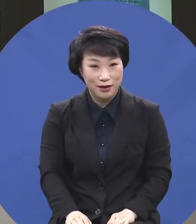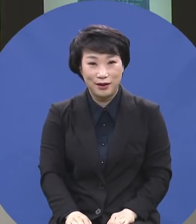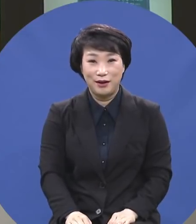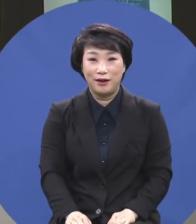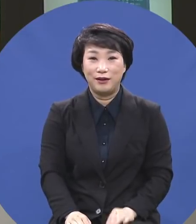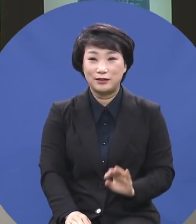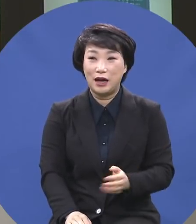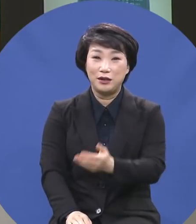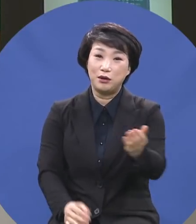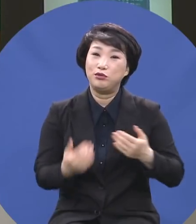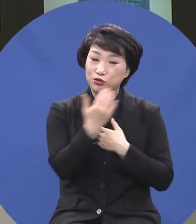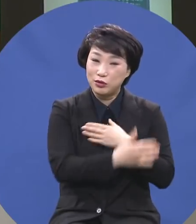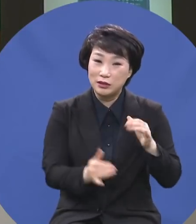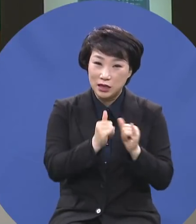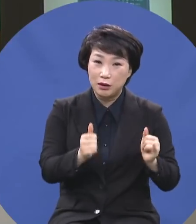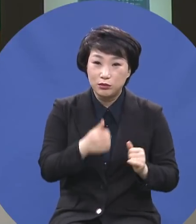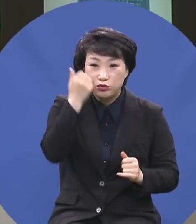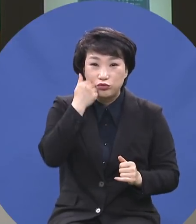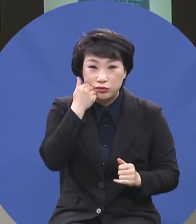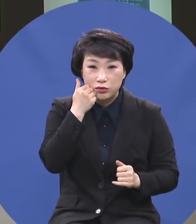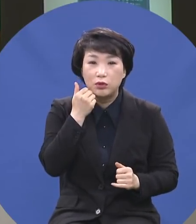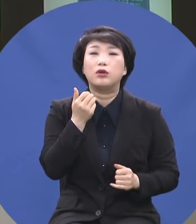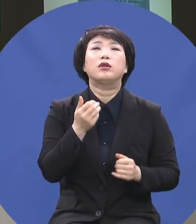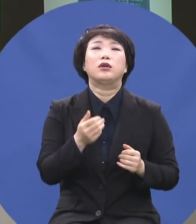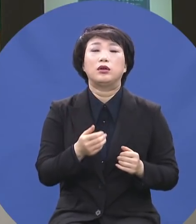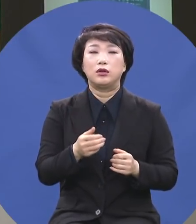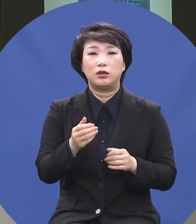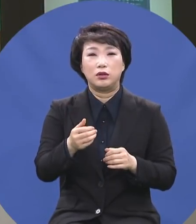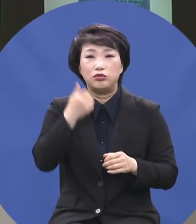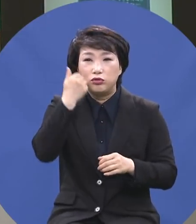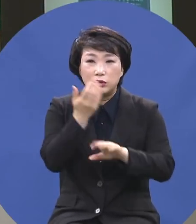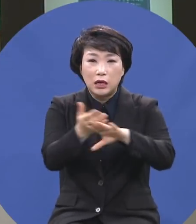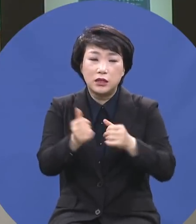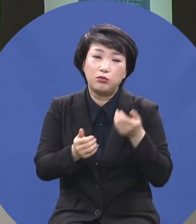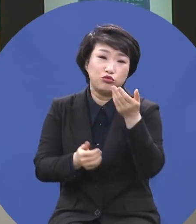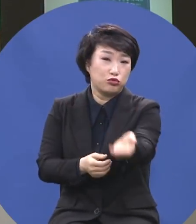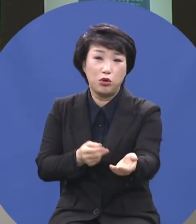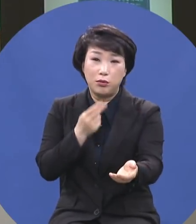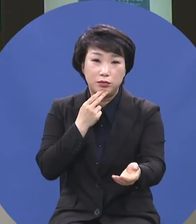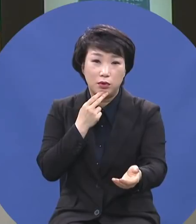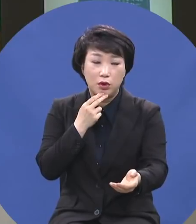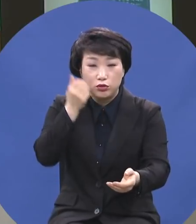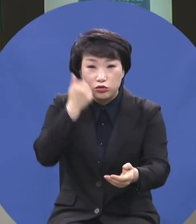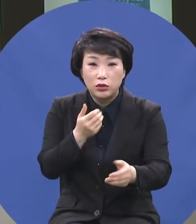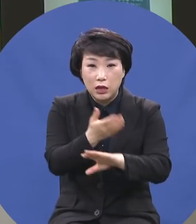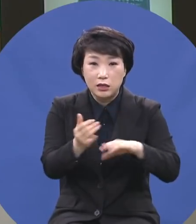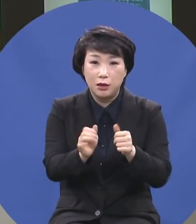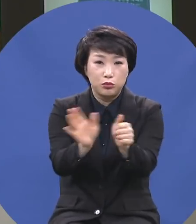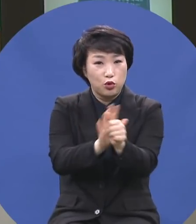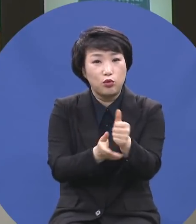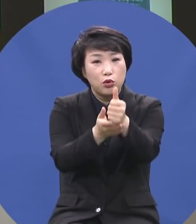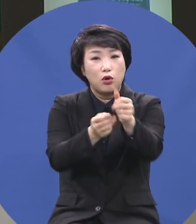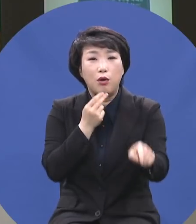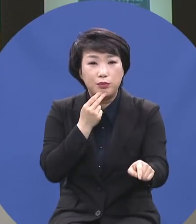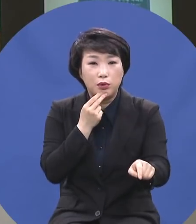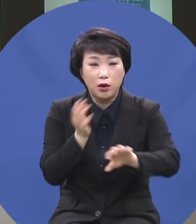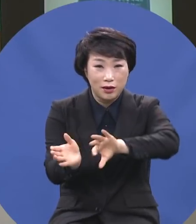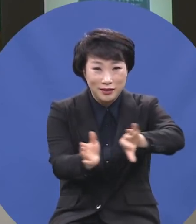육의 사람은 절대 남에게 주지 않아요. 육의 사람은 절대 남을 돌보지 않아요. 예,